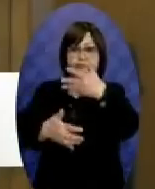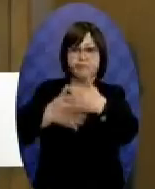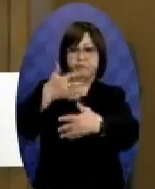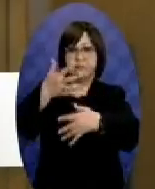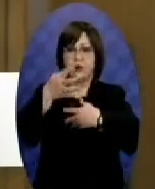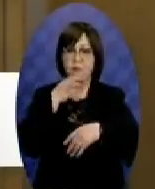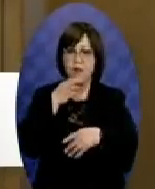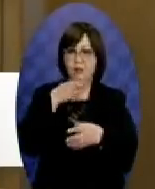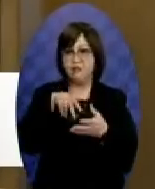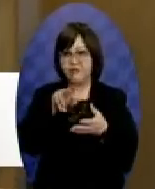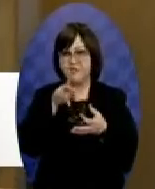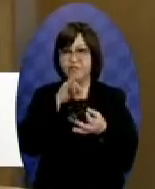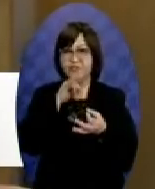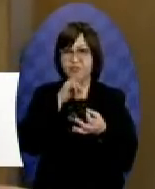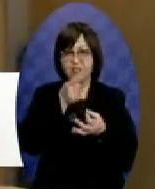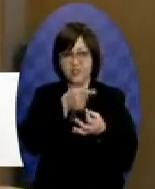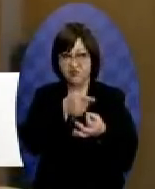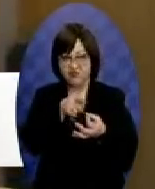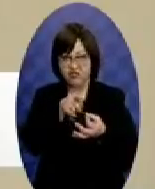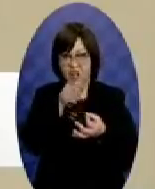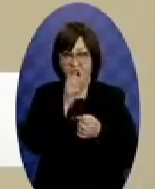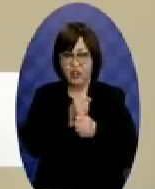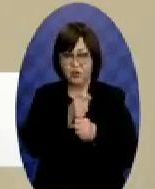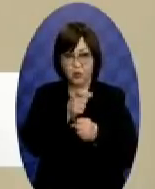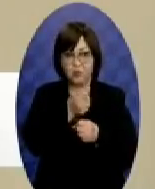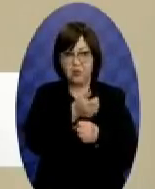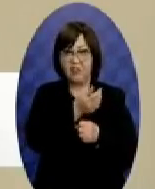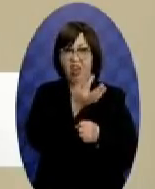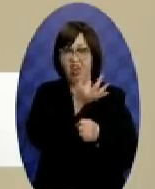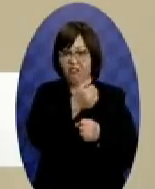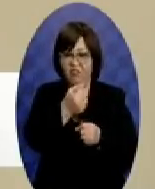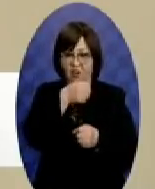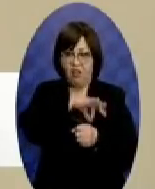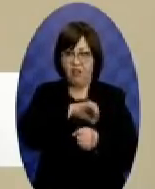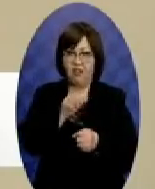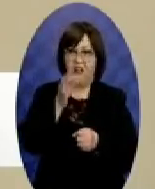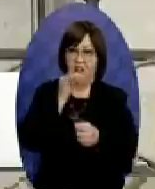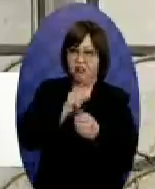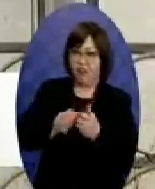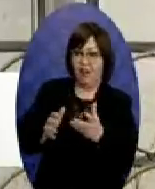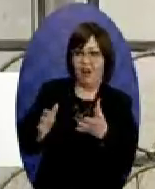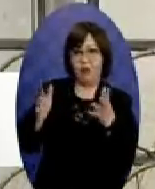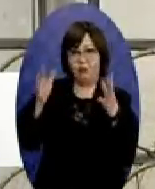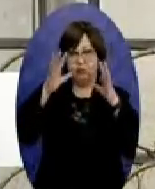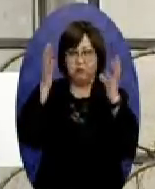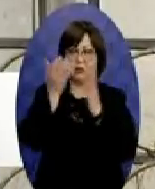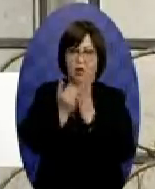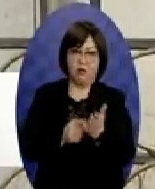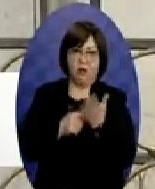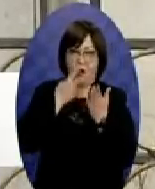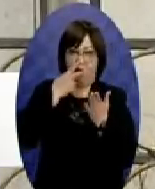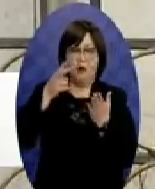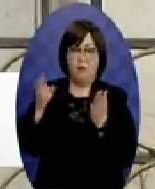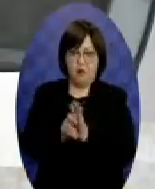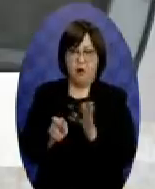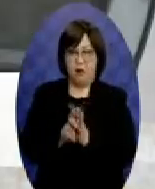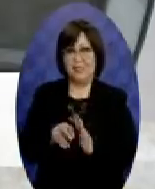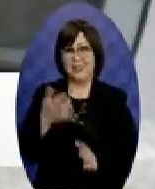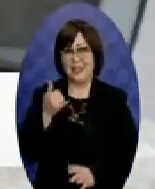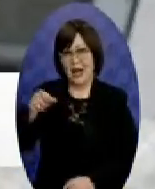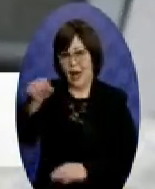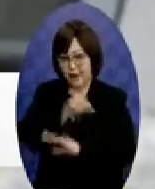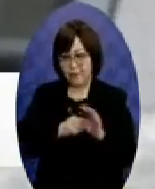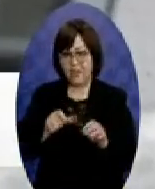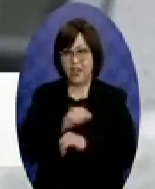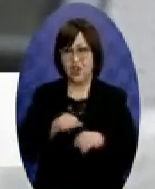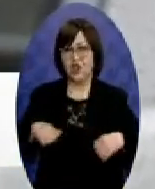дээр иргэдийн хяналтаа бол тавих бүрэн боломж үүсэт байгаа. Төрийн болон нутгийн цахиргааны байгууллагуудаас цагдаагийн ерөнхий газар болон зарим аймгийн иргэдийн